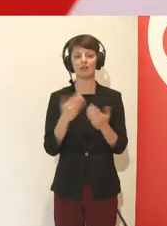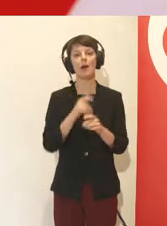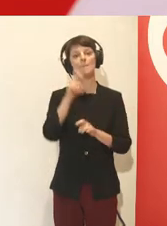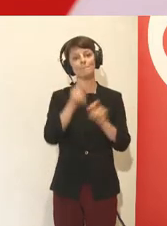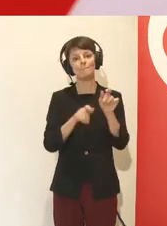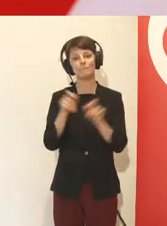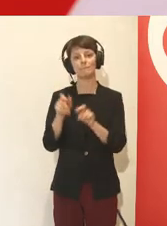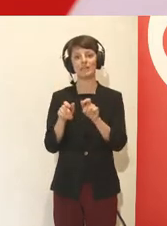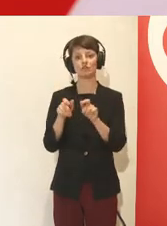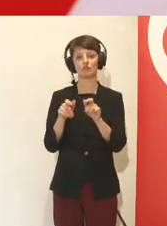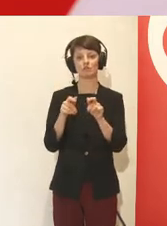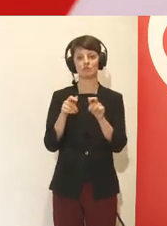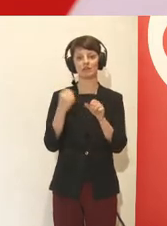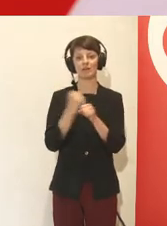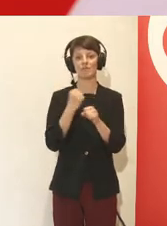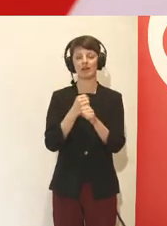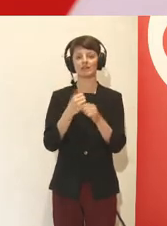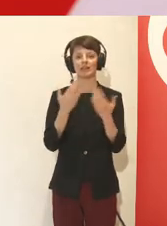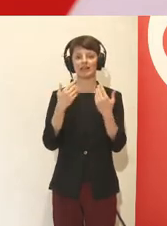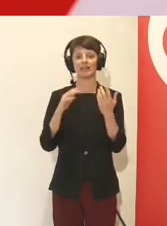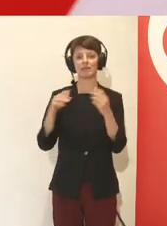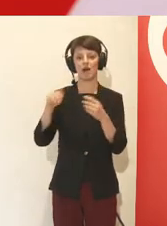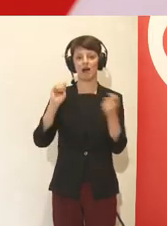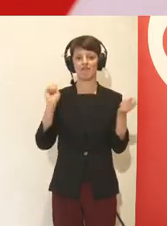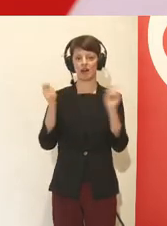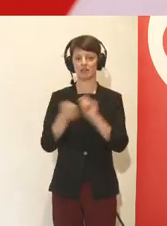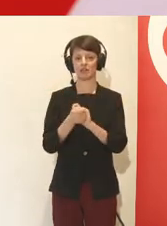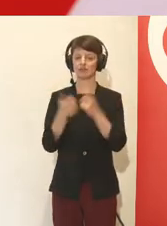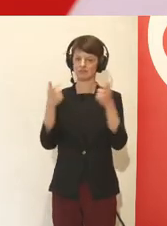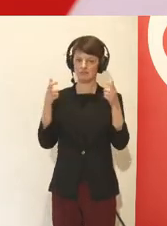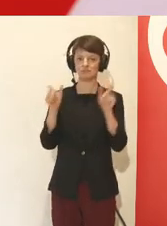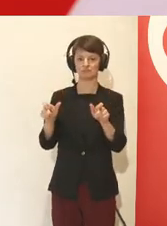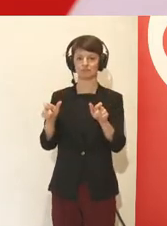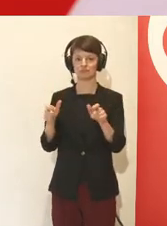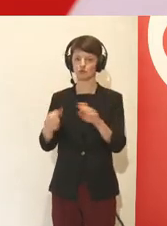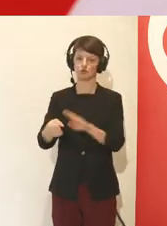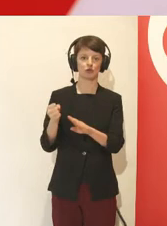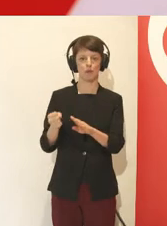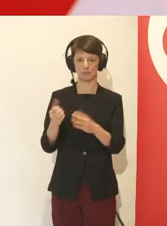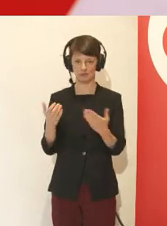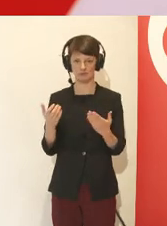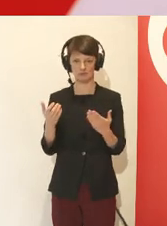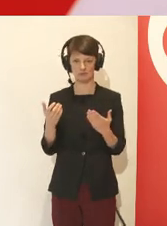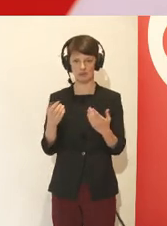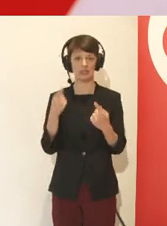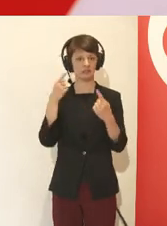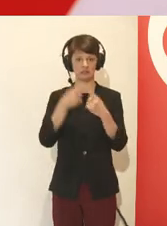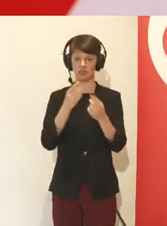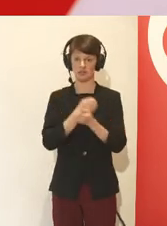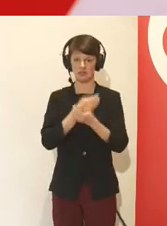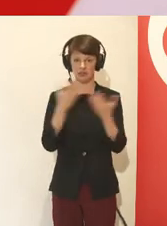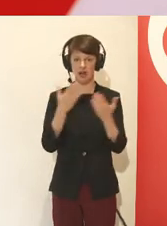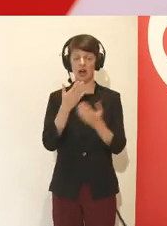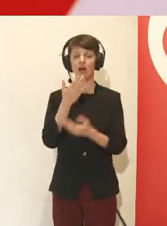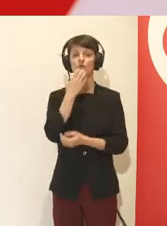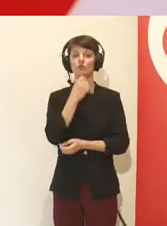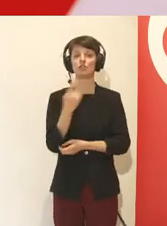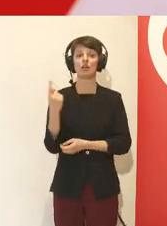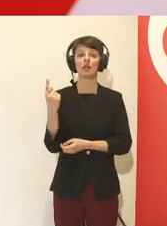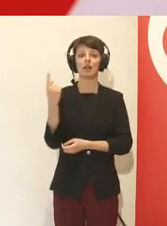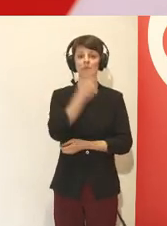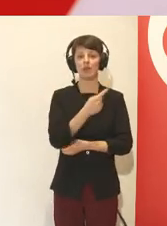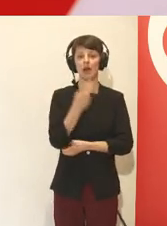menschengemachten klimawandel aufhalten das ziel ist gesetzt wir wollen erreichen dass im jahre